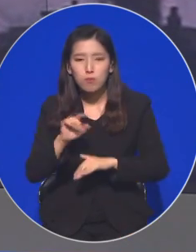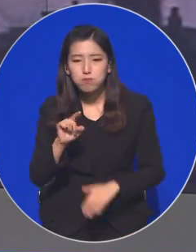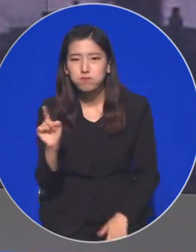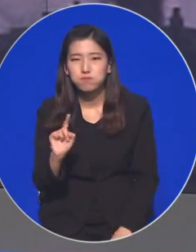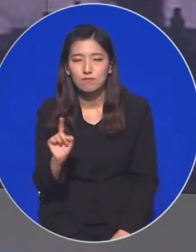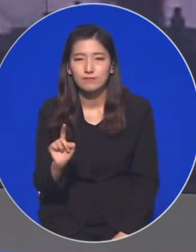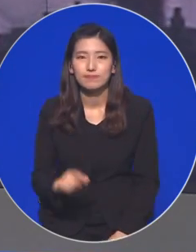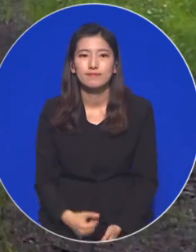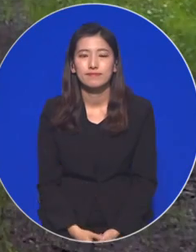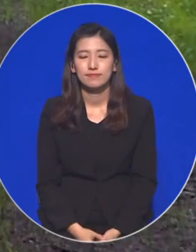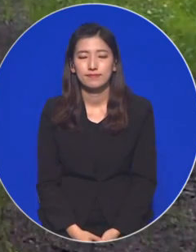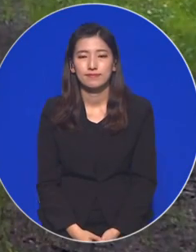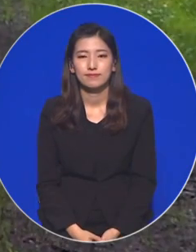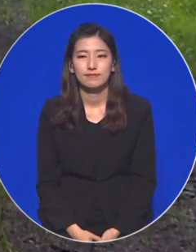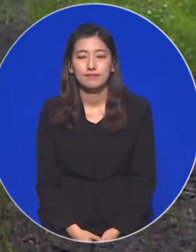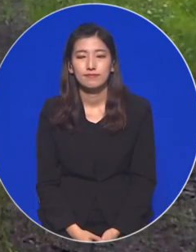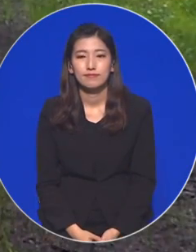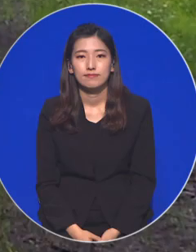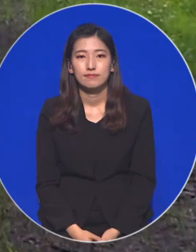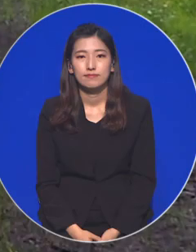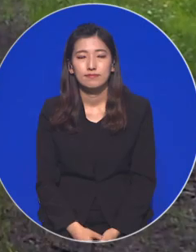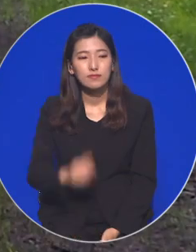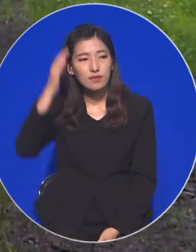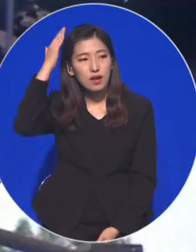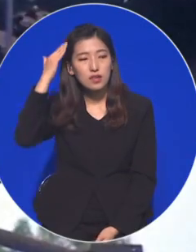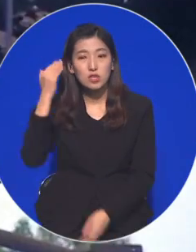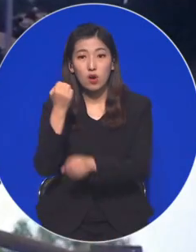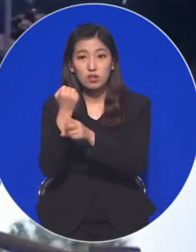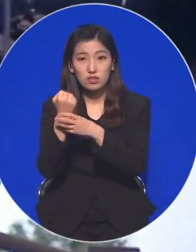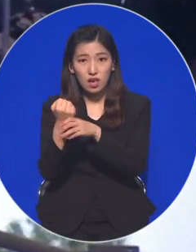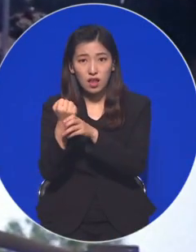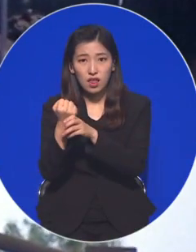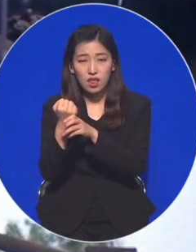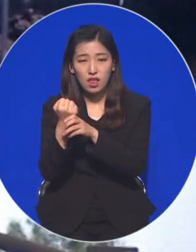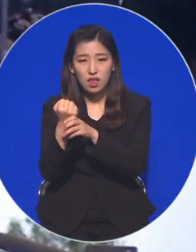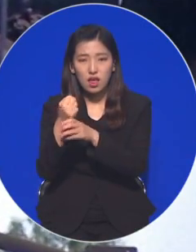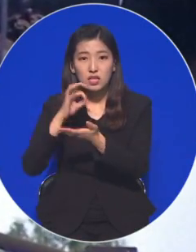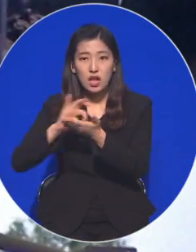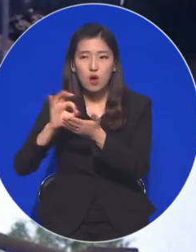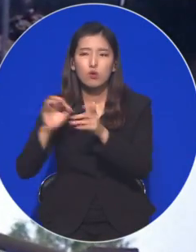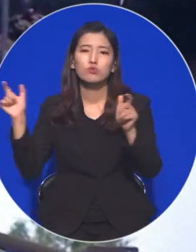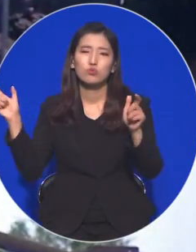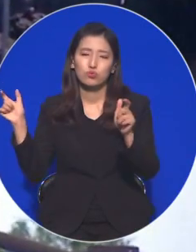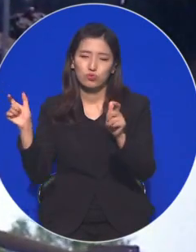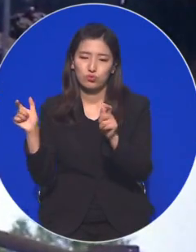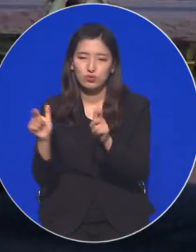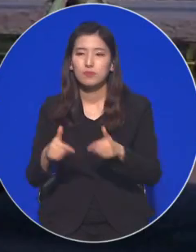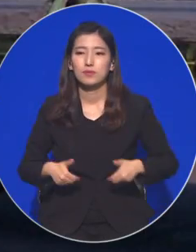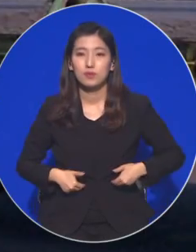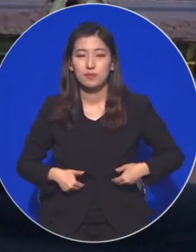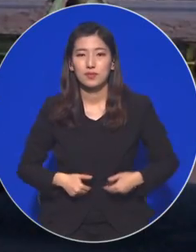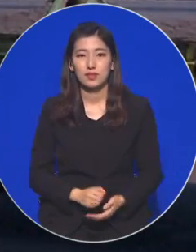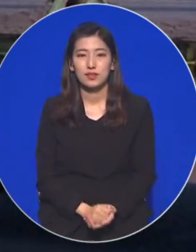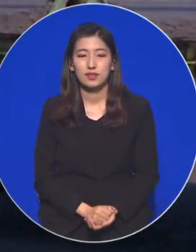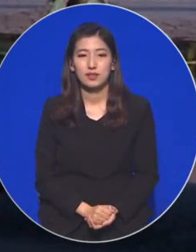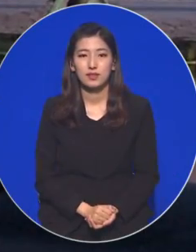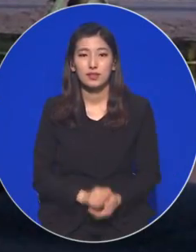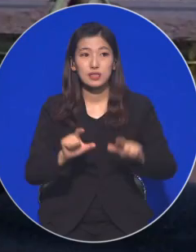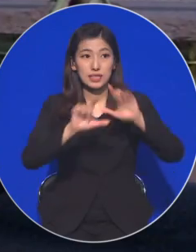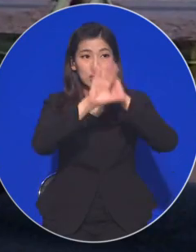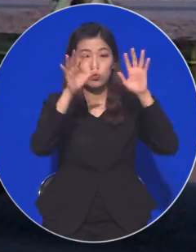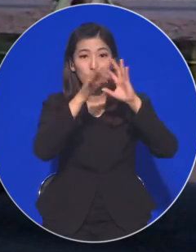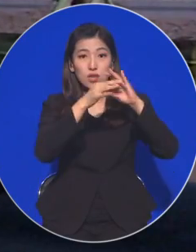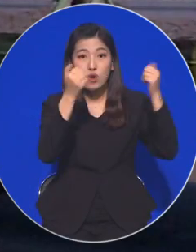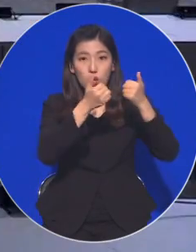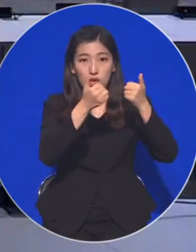포함됐을까요? 우선 석탄을 단계적으로 줄여가기로 했습니다. COP가 25번 열리는 동안 화석